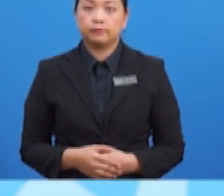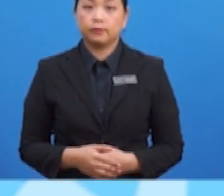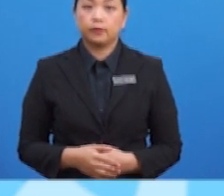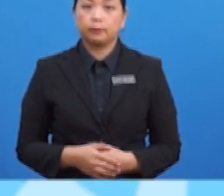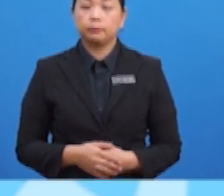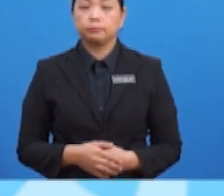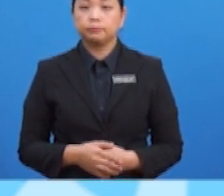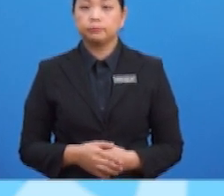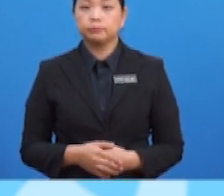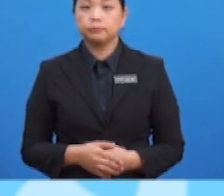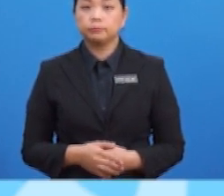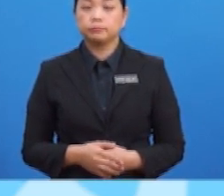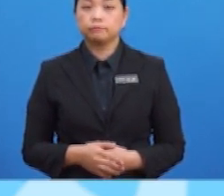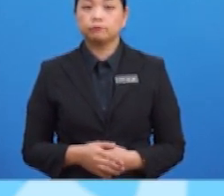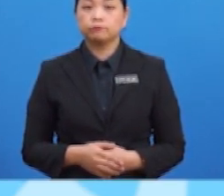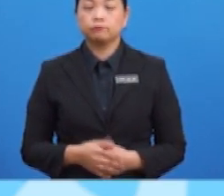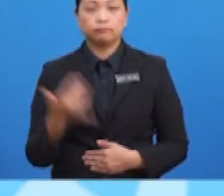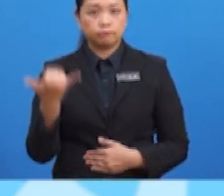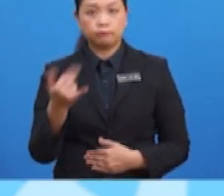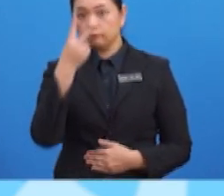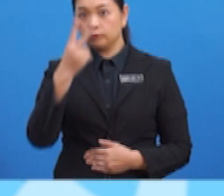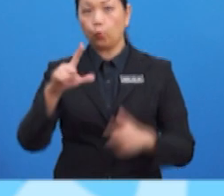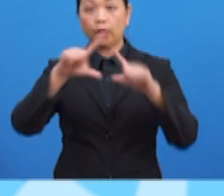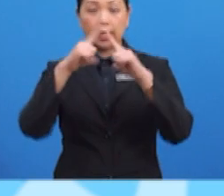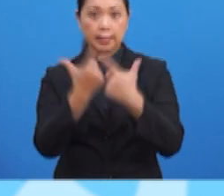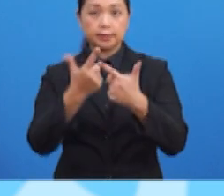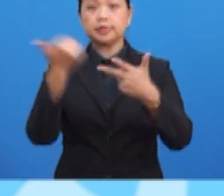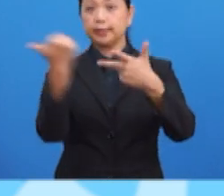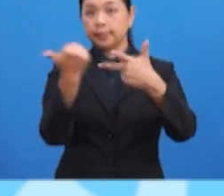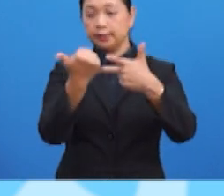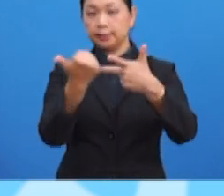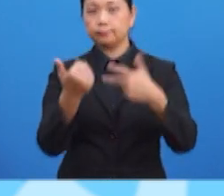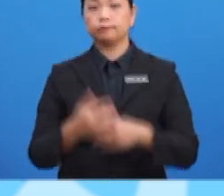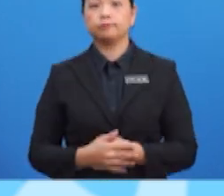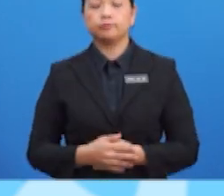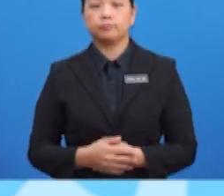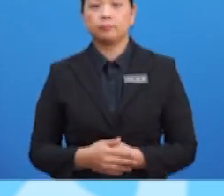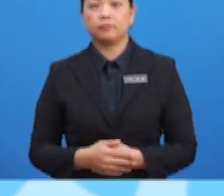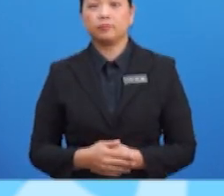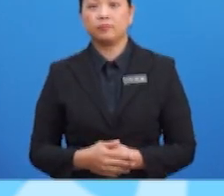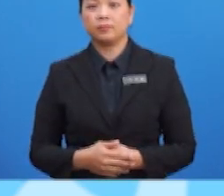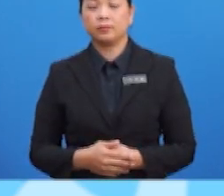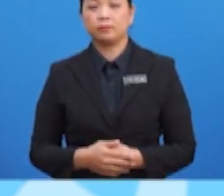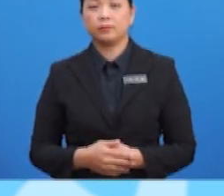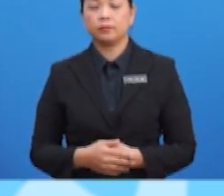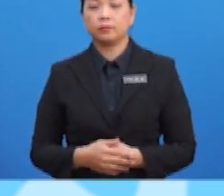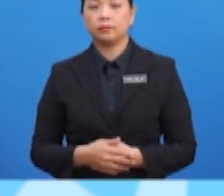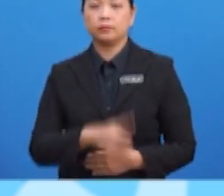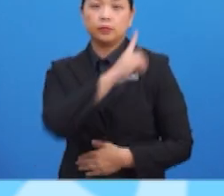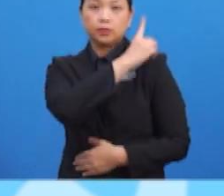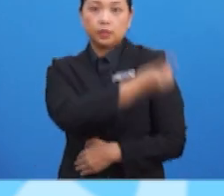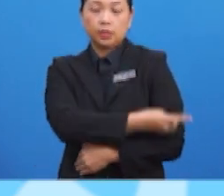Murid-murid, bagi tuas kelas ketiga pula, kita lihat daya berada